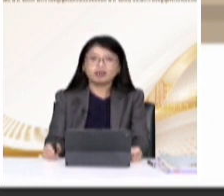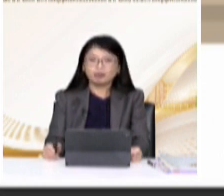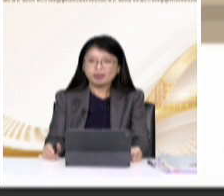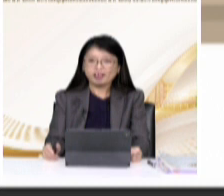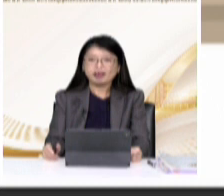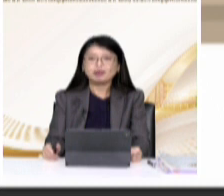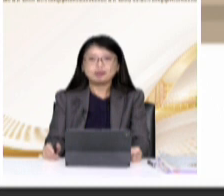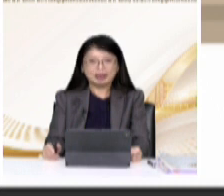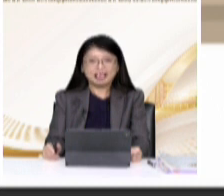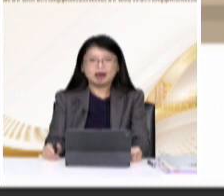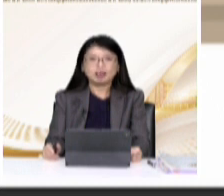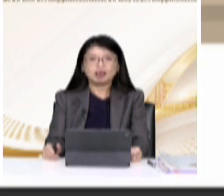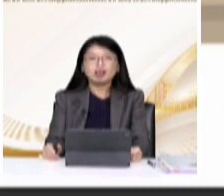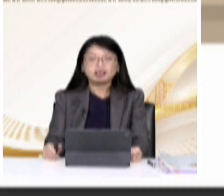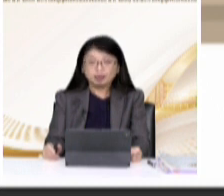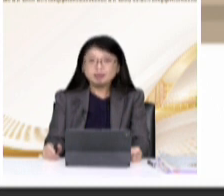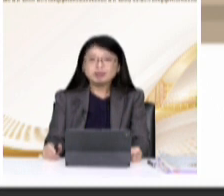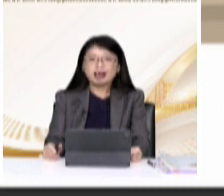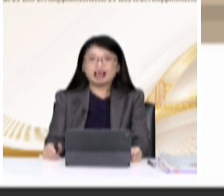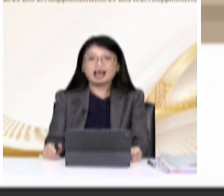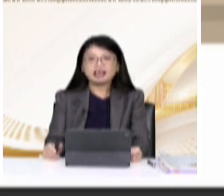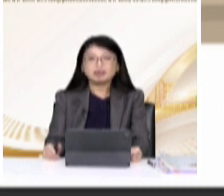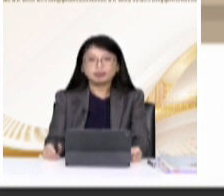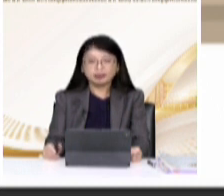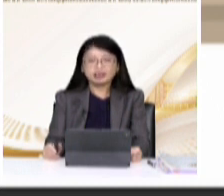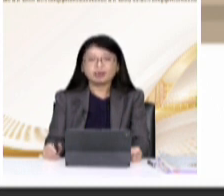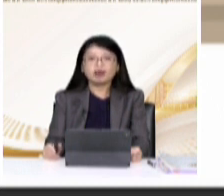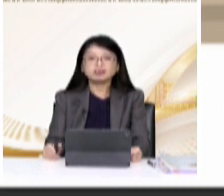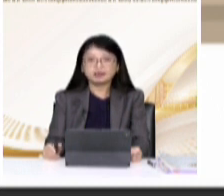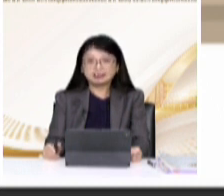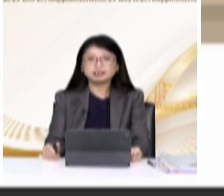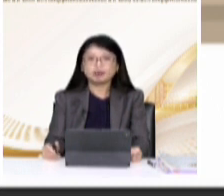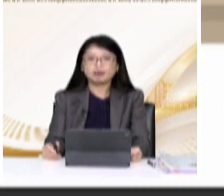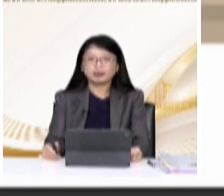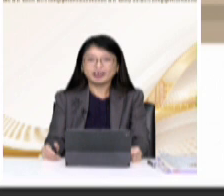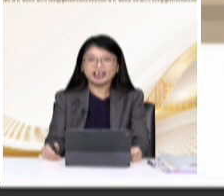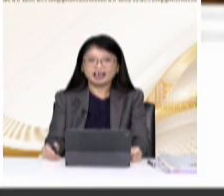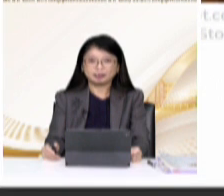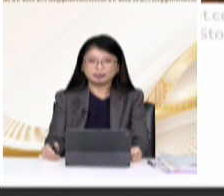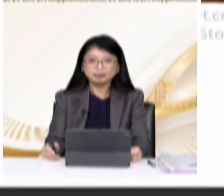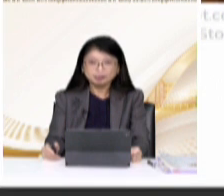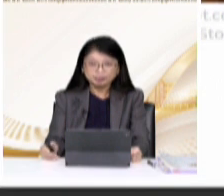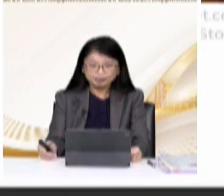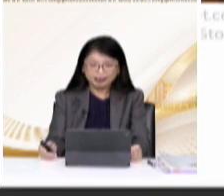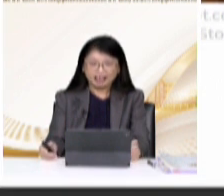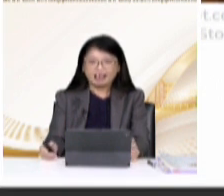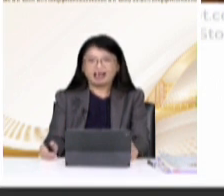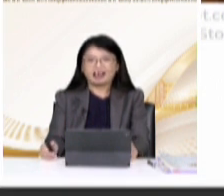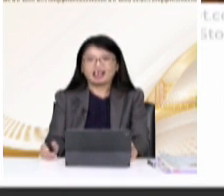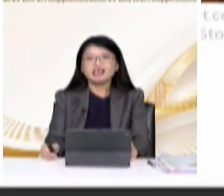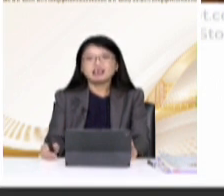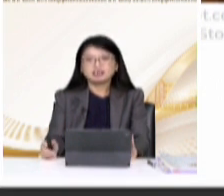กรวดเร็วเป็นธรรมแล้วก็ต้องไม่เป็นภาระให้แก่ผู้ที่เกี่ยวข้องจนเกินสมควรด้วยค่ะ